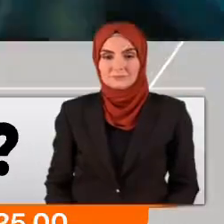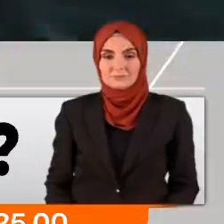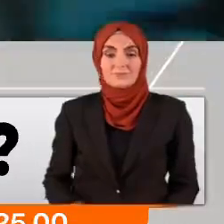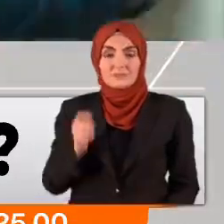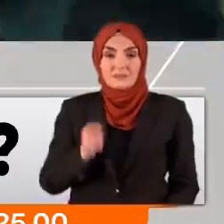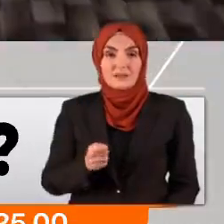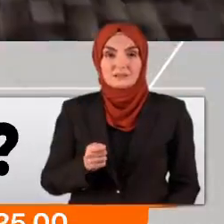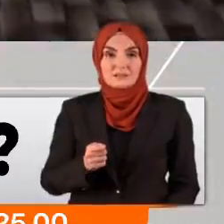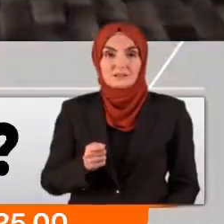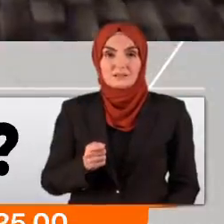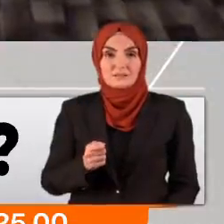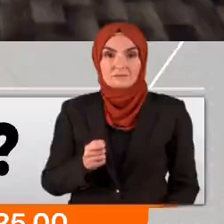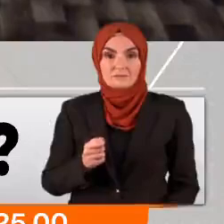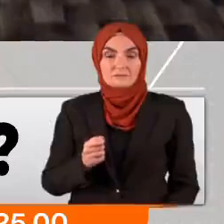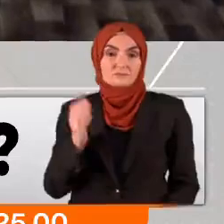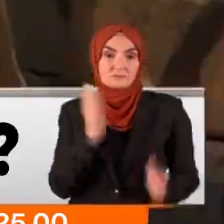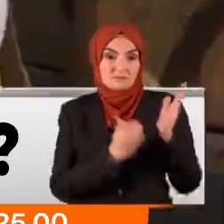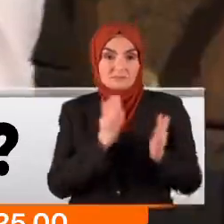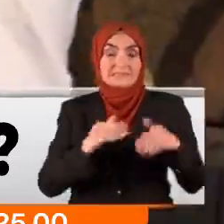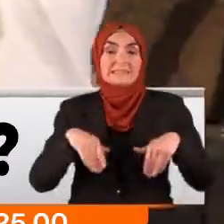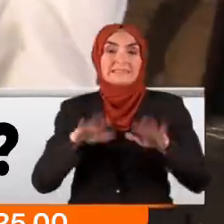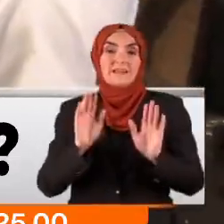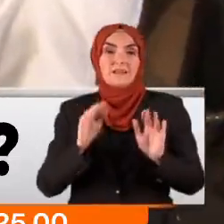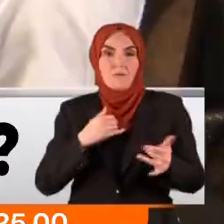Gerçekten dövüşmeyi değil, dövüşmeyi oynamayı öğreniyoruz.